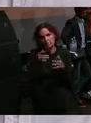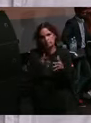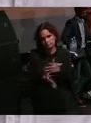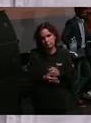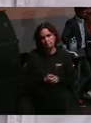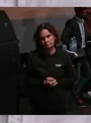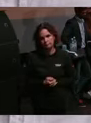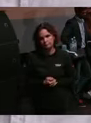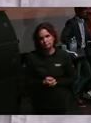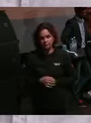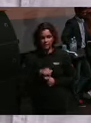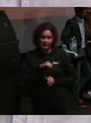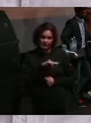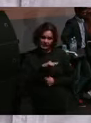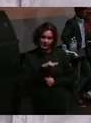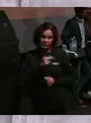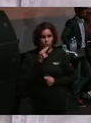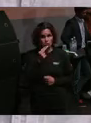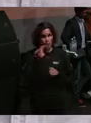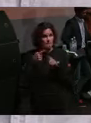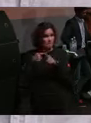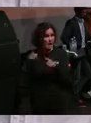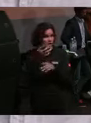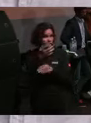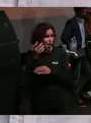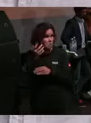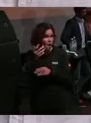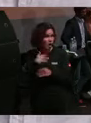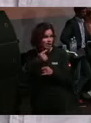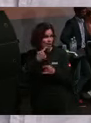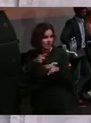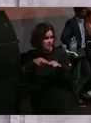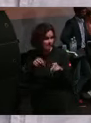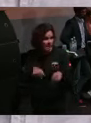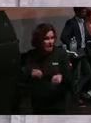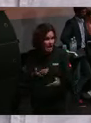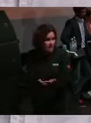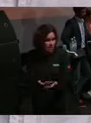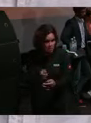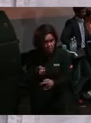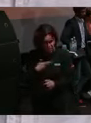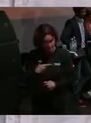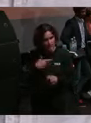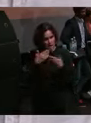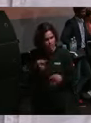kan jo... Ordet bergvarme har jo ikke vært nevnt her, for eksempel. Det er jo en veldig bra ting.